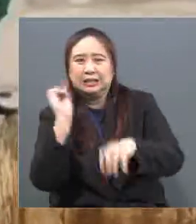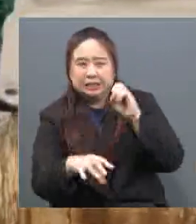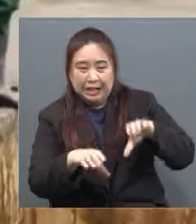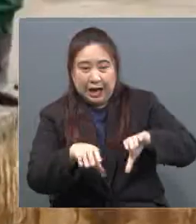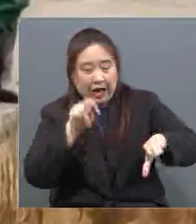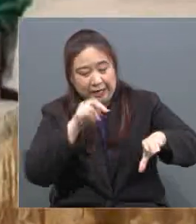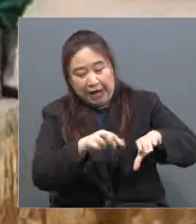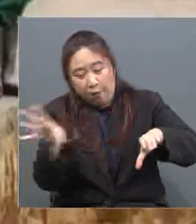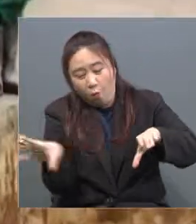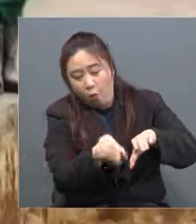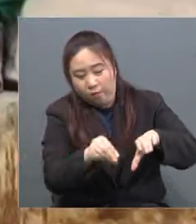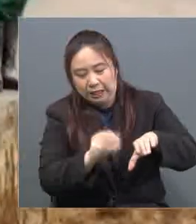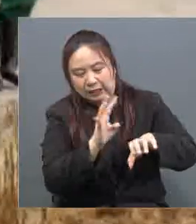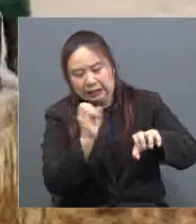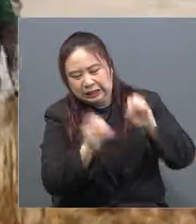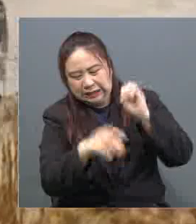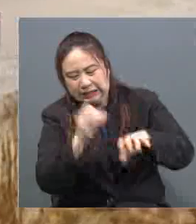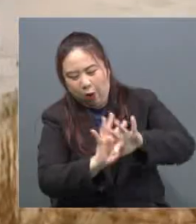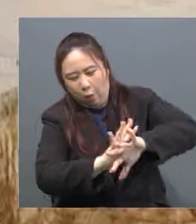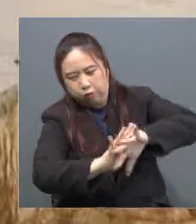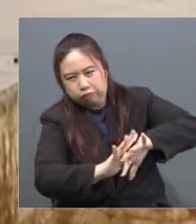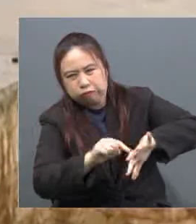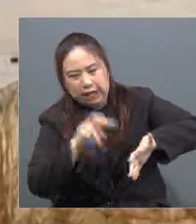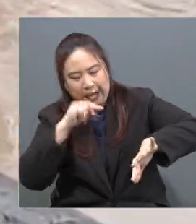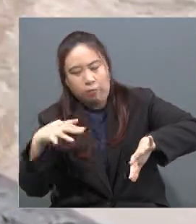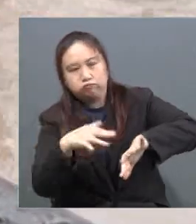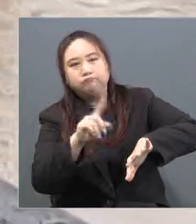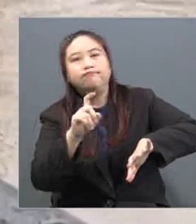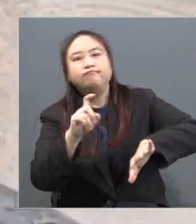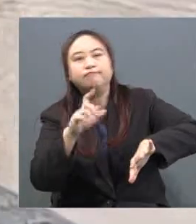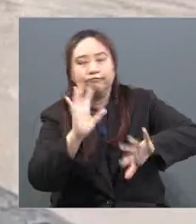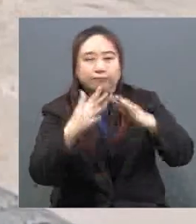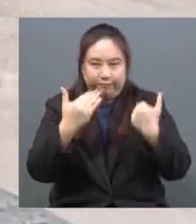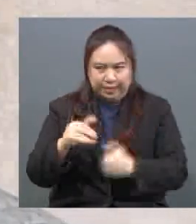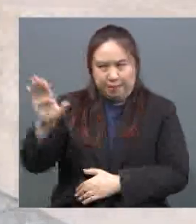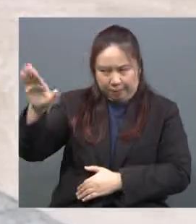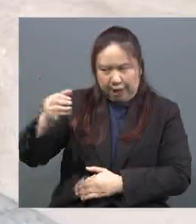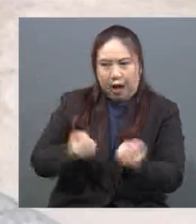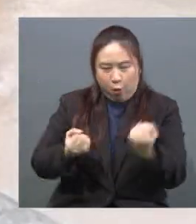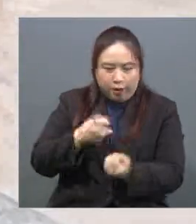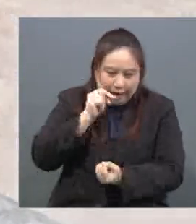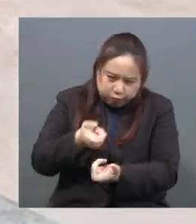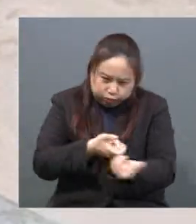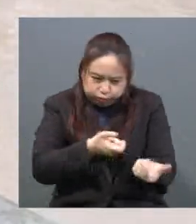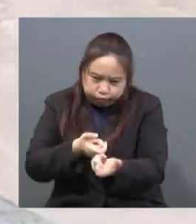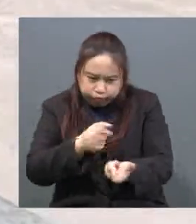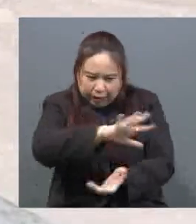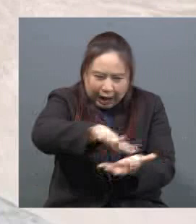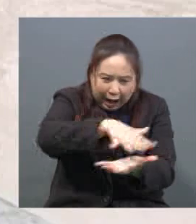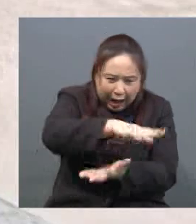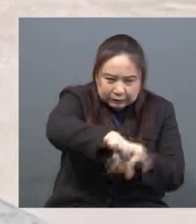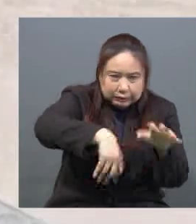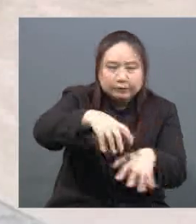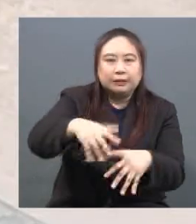างระบายน้ำค่ะก็เลยมีการประสานให้รถน้ำเนี่ยเร่งฉีดทำความสะอาดแล้วก็ให้เจ้าหน้าที่ฝ่ายป้องกันและบรรเทาสาธารณภั